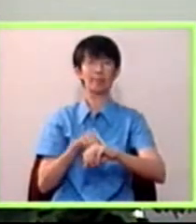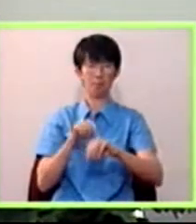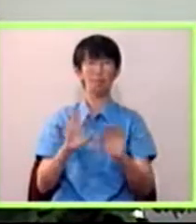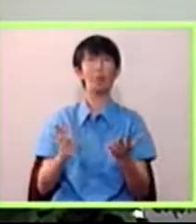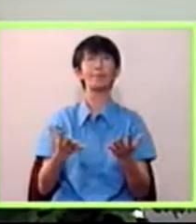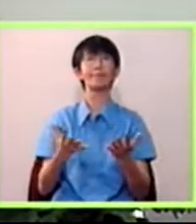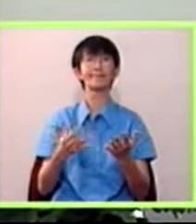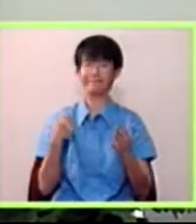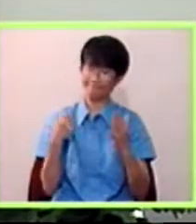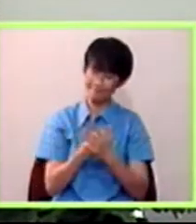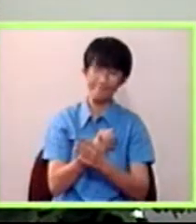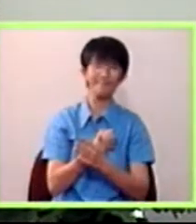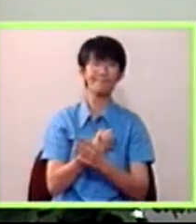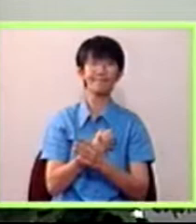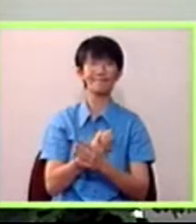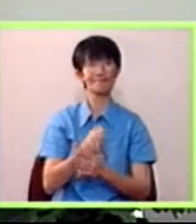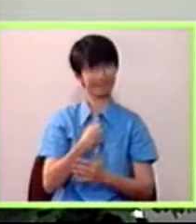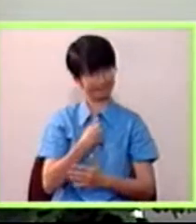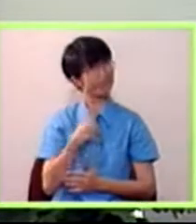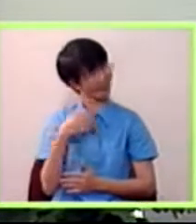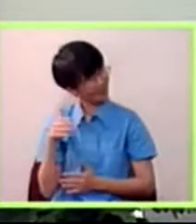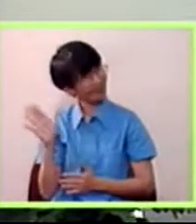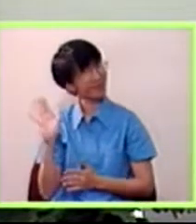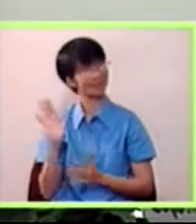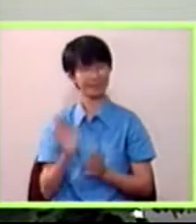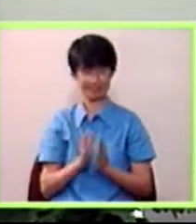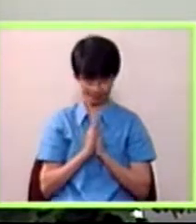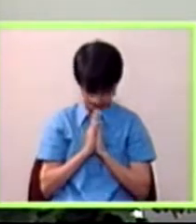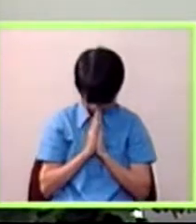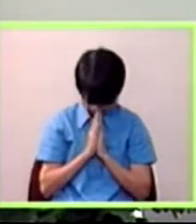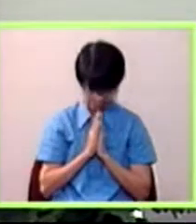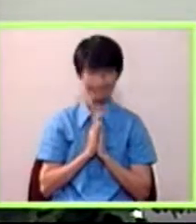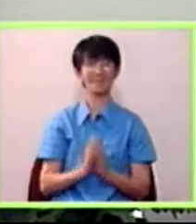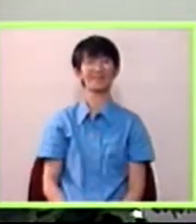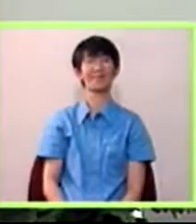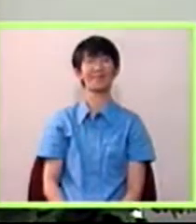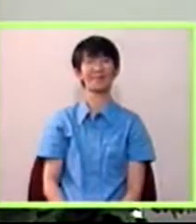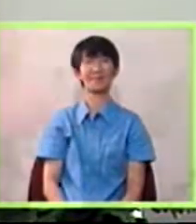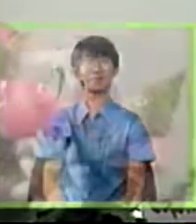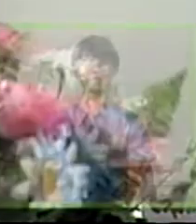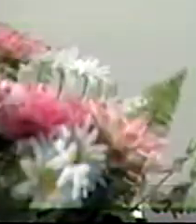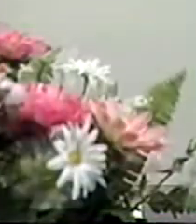น่าเสียดายเวลาของรายการของเราหมดลงแล้วดิฉันคงต้องลาคุณผู้ชมไปก่อนสวัสดีค่ะ